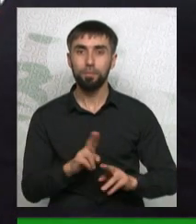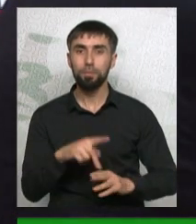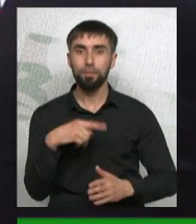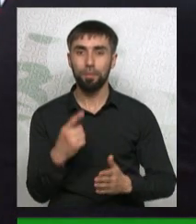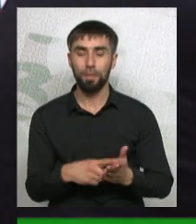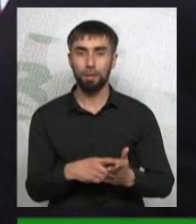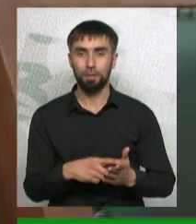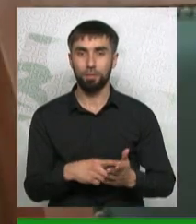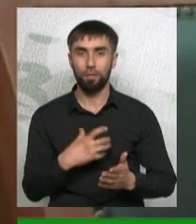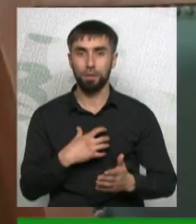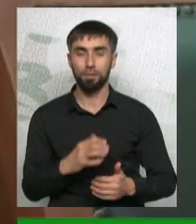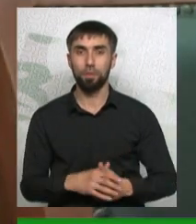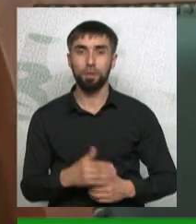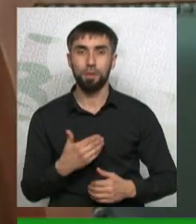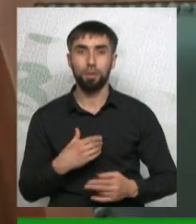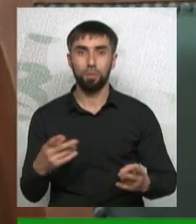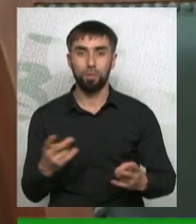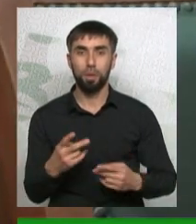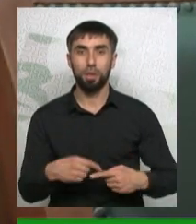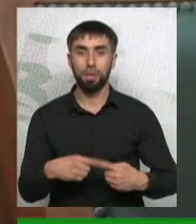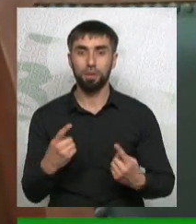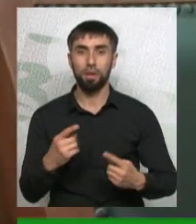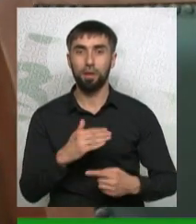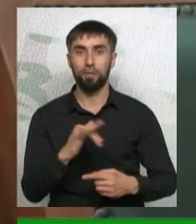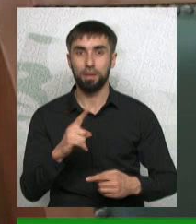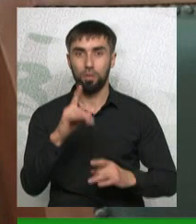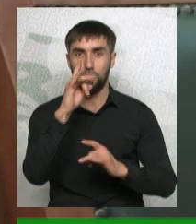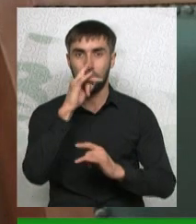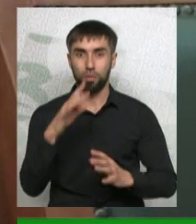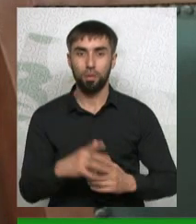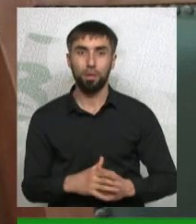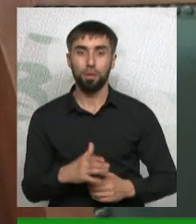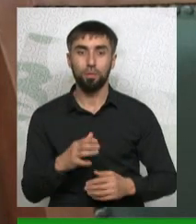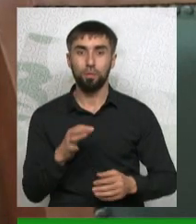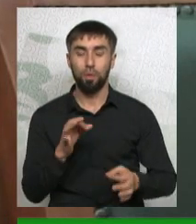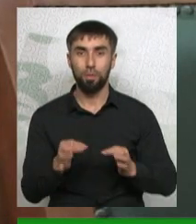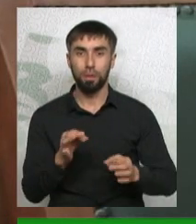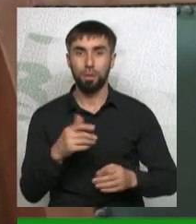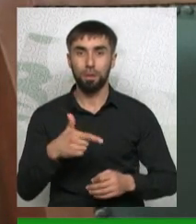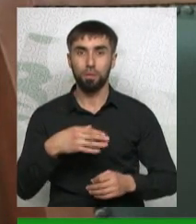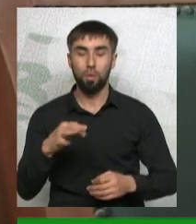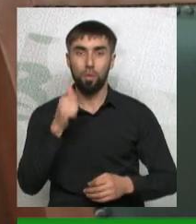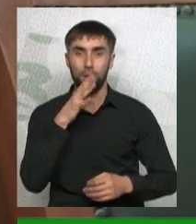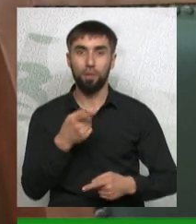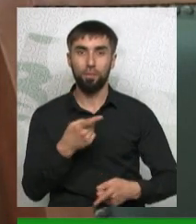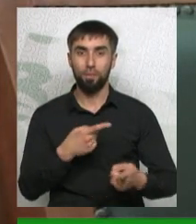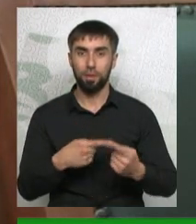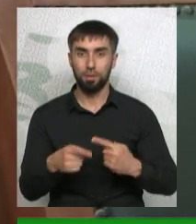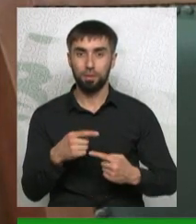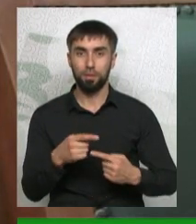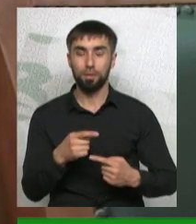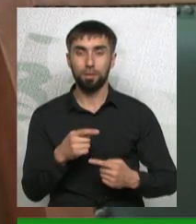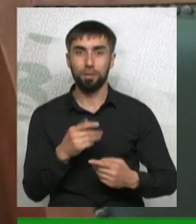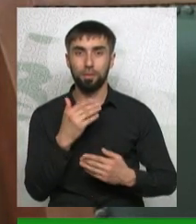вопрос принципиальный. Нам нужно развивать физкультуру. Вот, нормативы ГТО, которые вернули-то наконец-то,